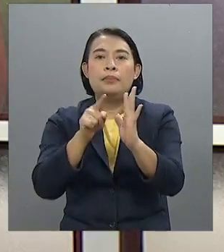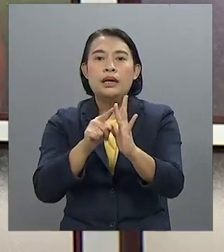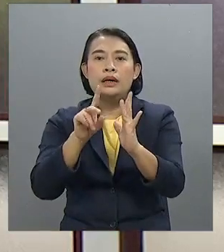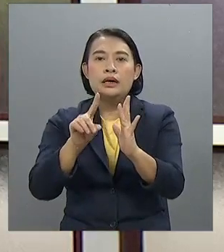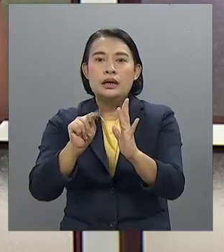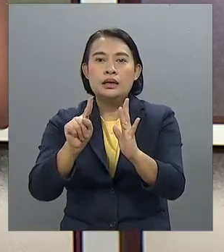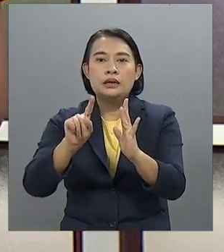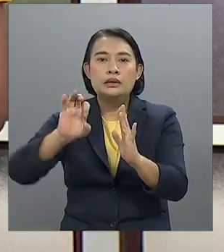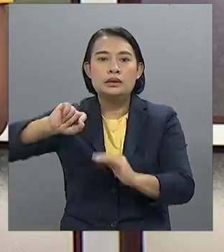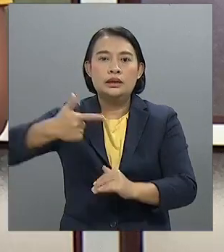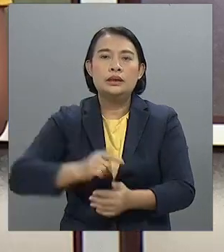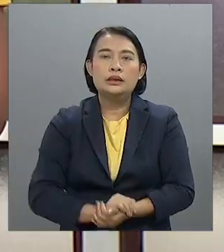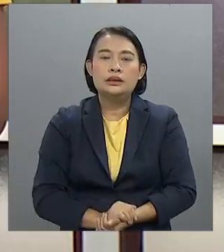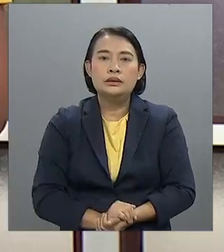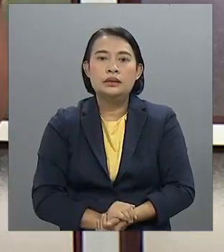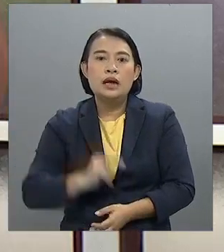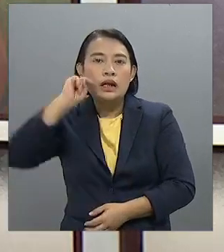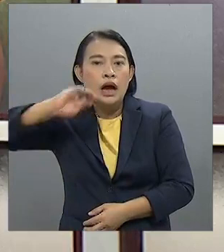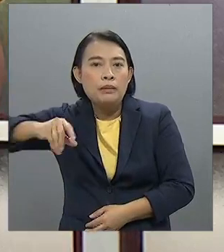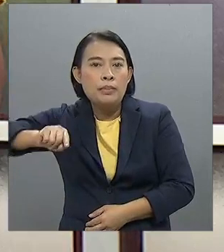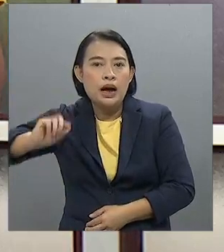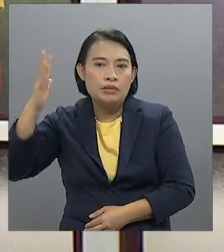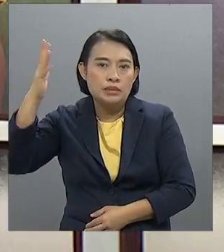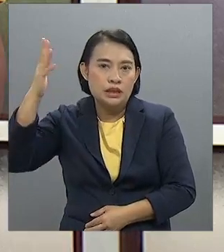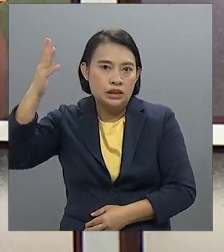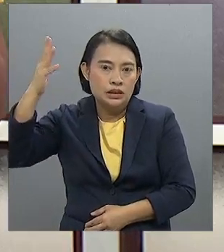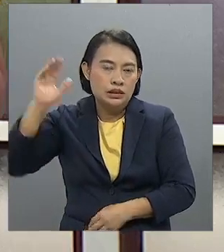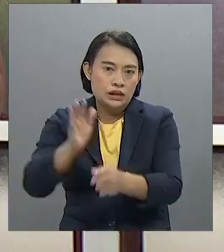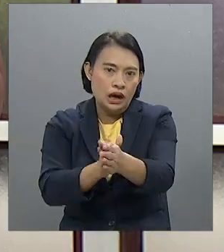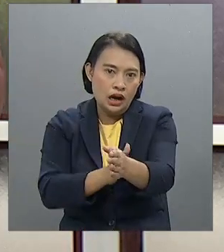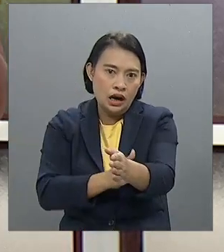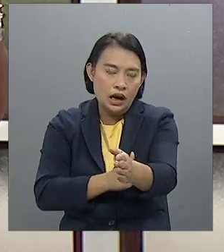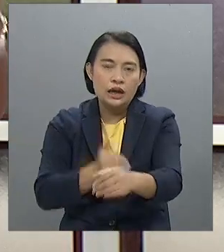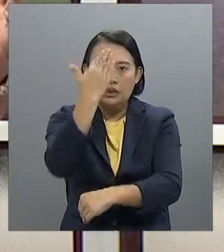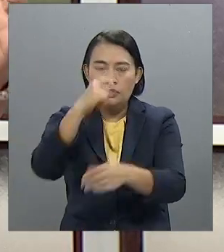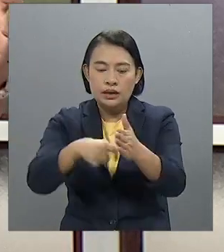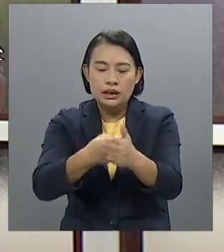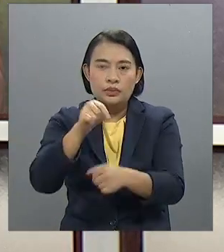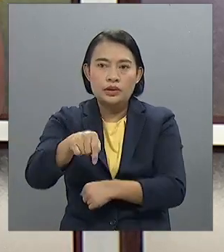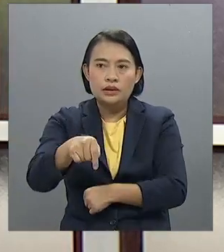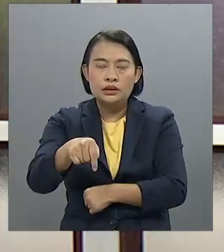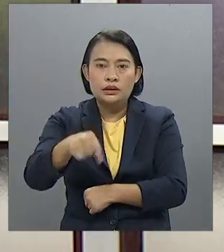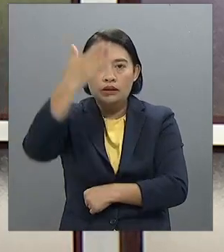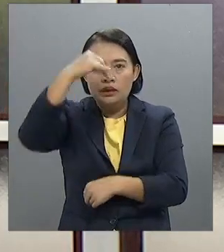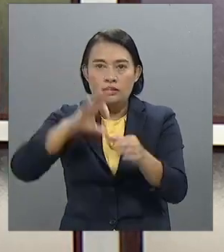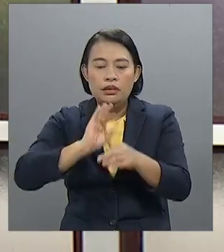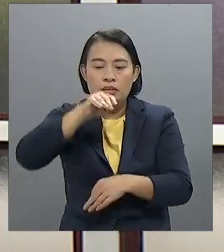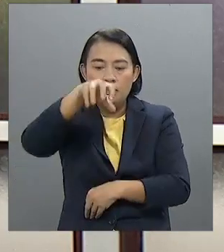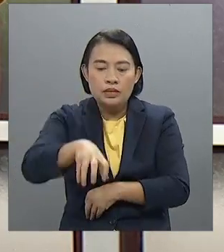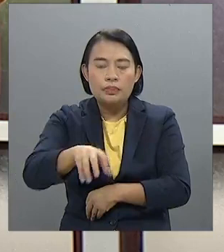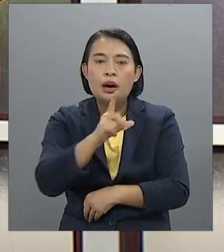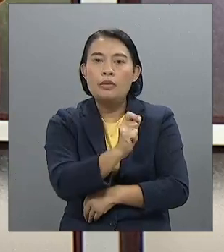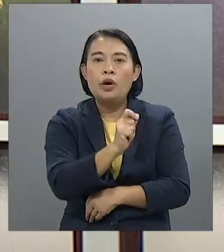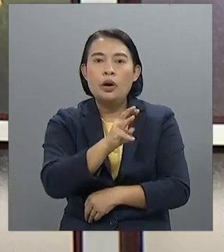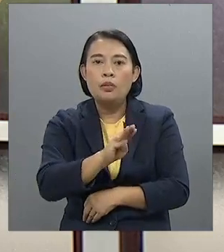คะเหตุผลเพราะอะไรเหตุผลเพราะว่าเป็นพื้นที่ทับซ้อนระหว่างเทศบาลกับอบต.อ้าวและ